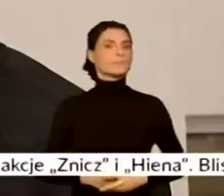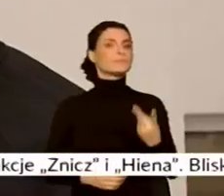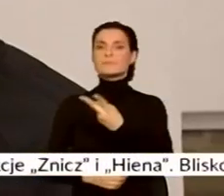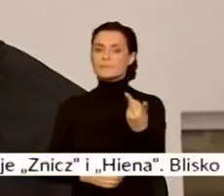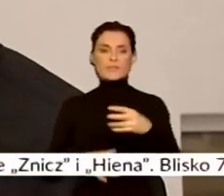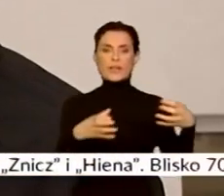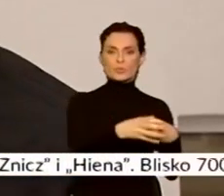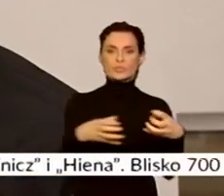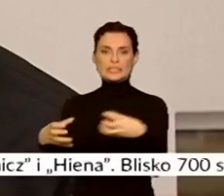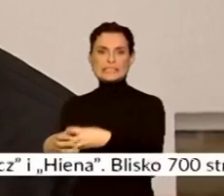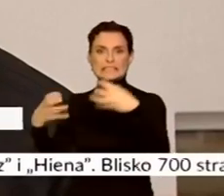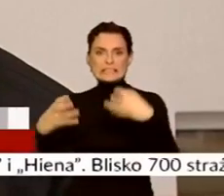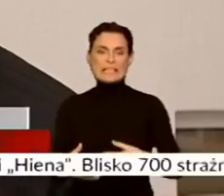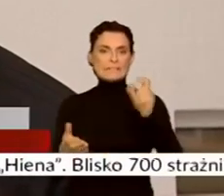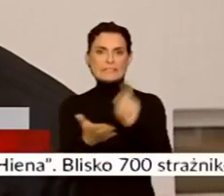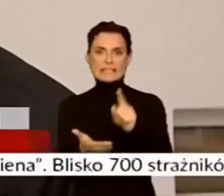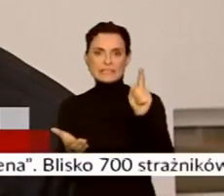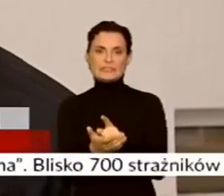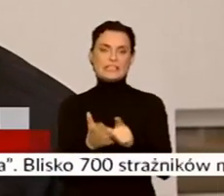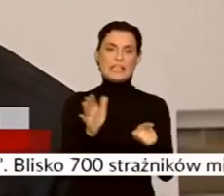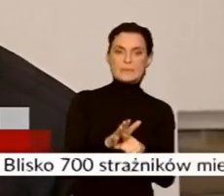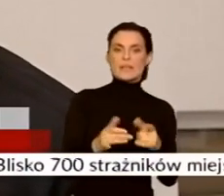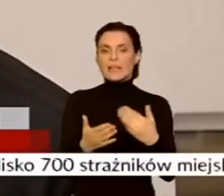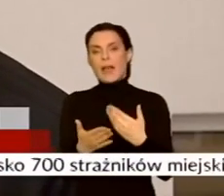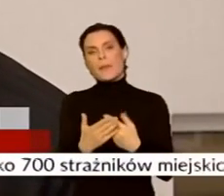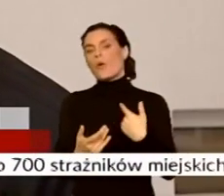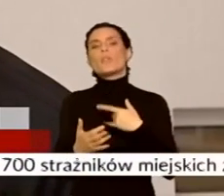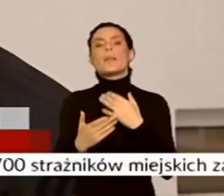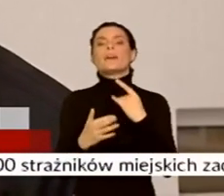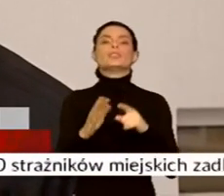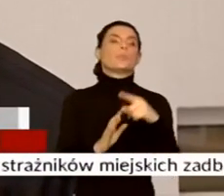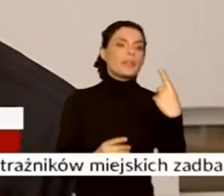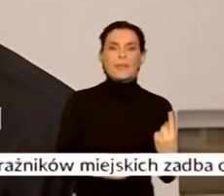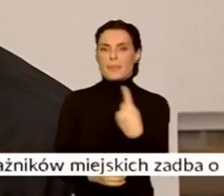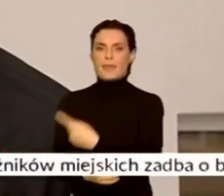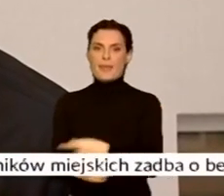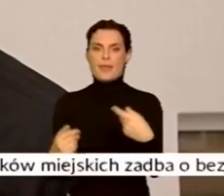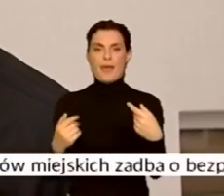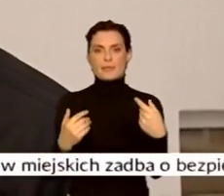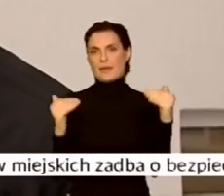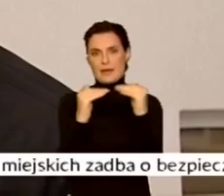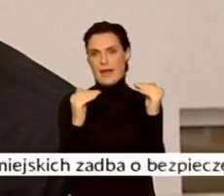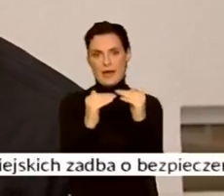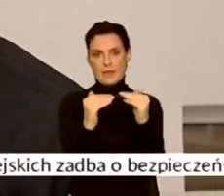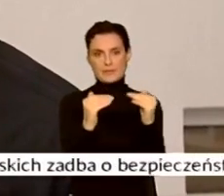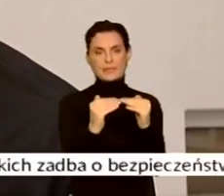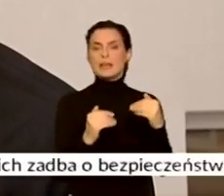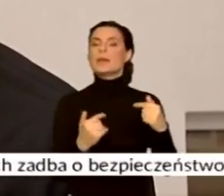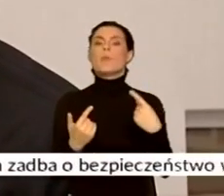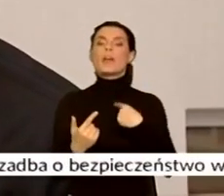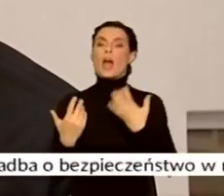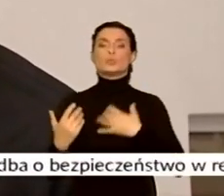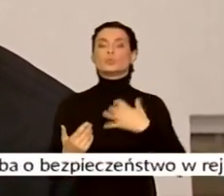wygrać, dwie drużyny chciały grać w piłkę i mamy dwóch rannych, a nie jednego zabitego i jednego wygranego, bo wydaje mi się, że ten Brzozowski też nie